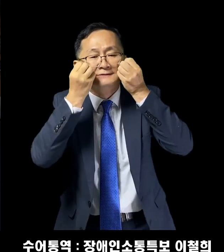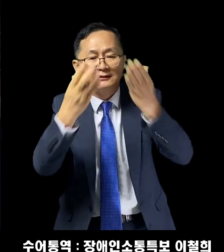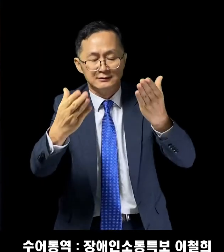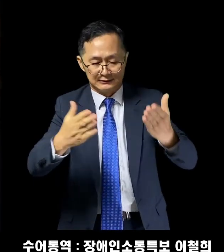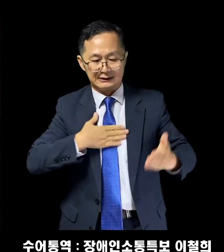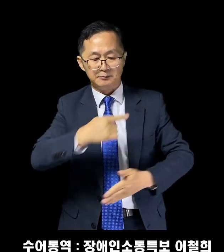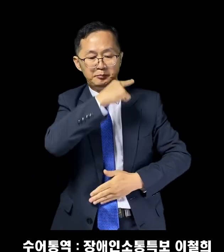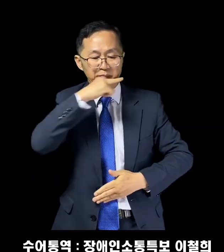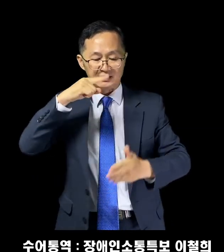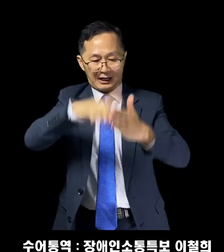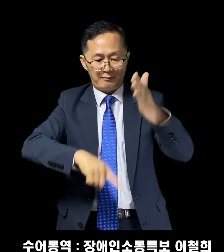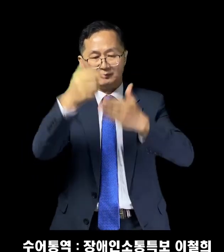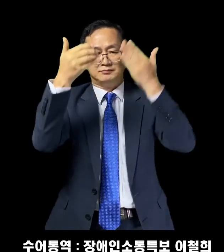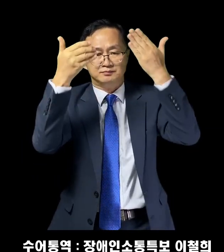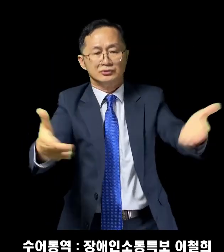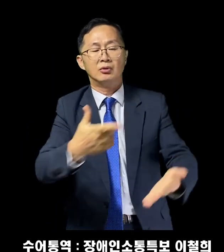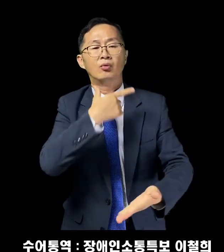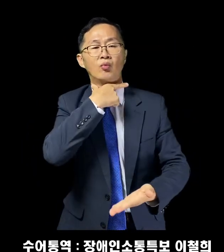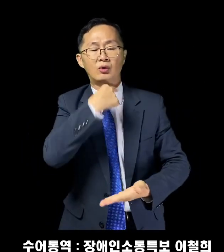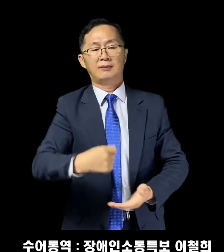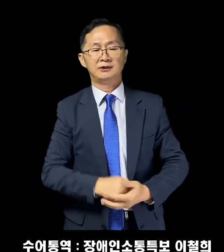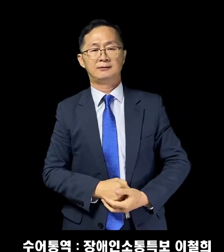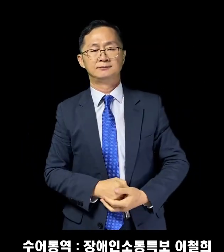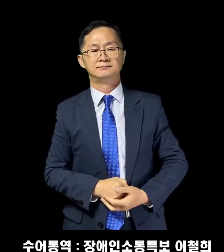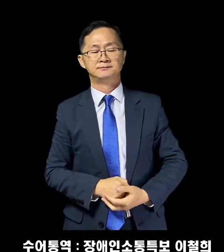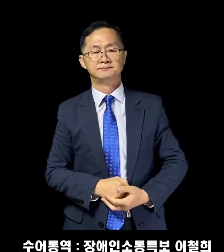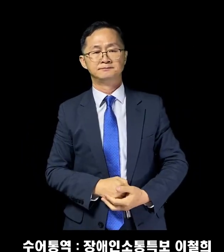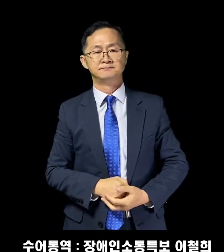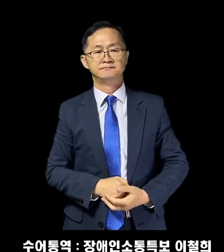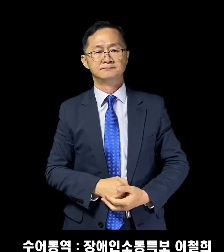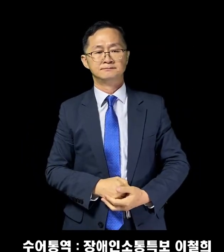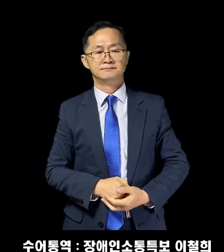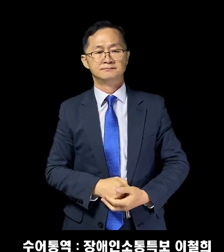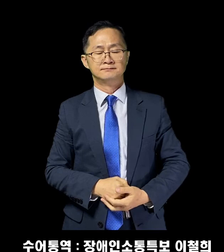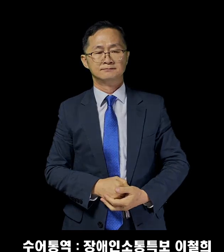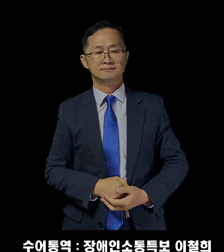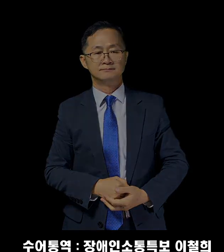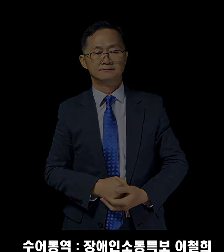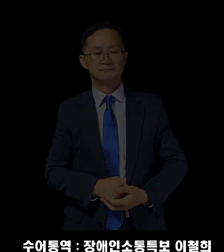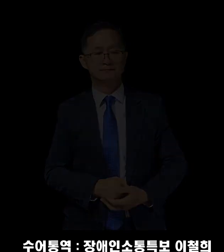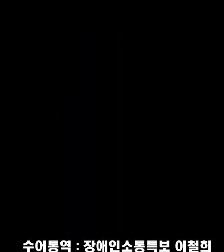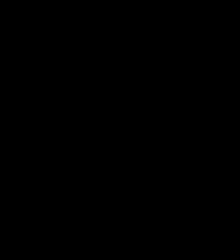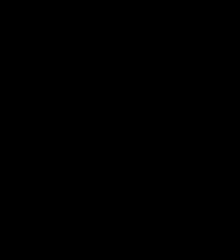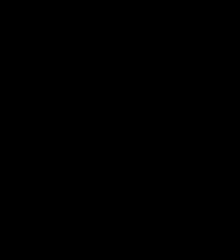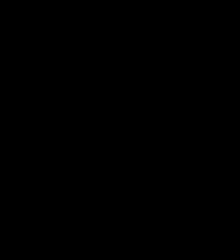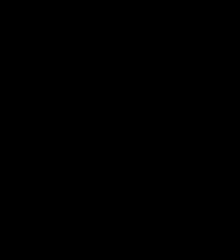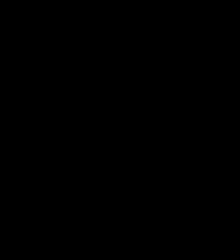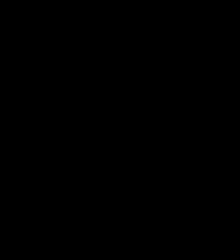한글자막 by 김태운입니다 김태운입니다 아멘